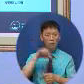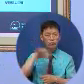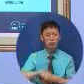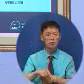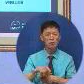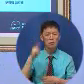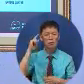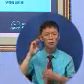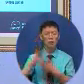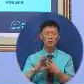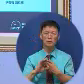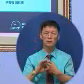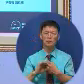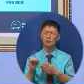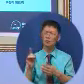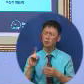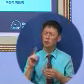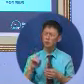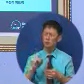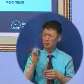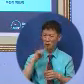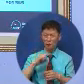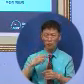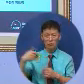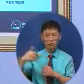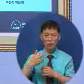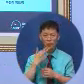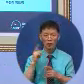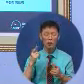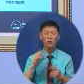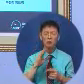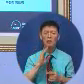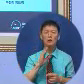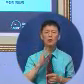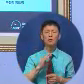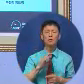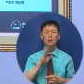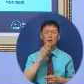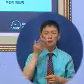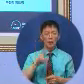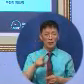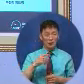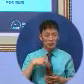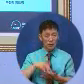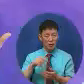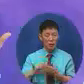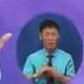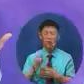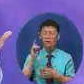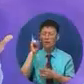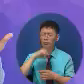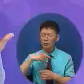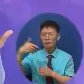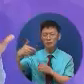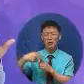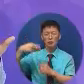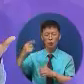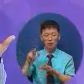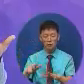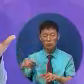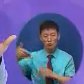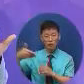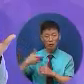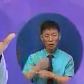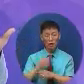낮추니까 사실은 어떤 나쁜 피드백을 안 받고서 살 수는 없지 않느냐 이렇게 반문할 수 있지만 나쁜 피드백도 주는